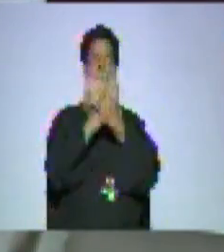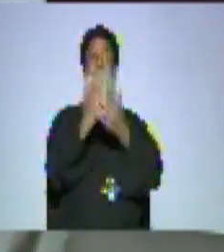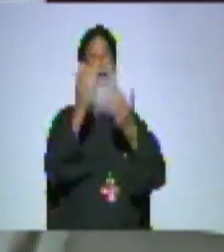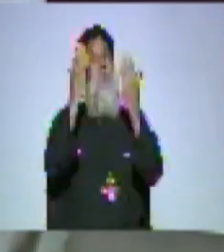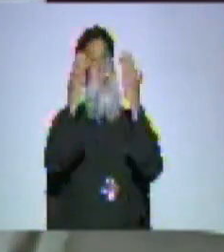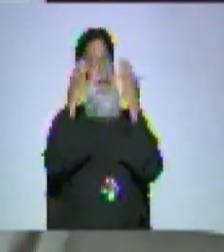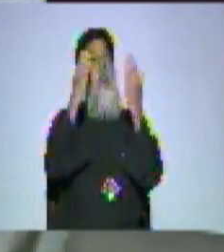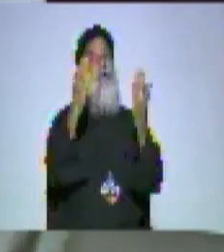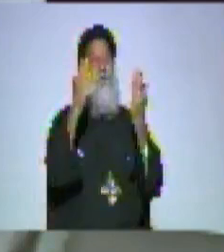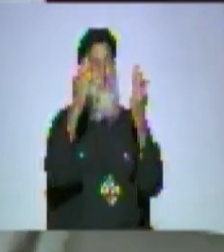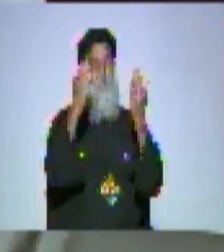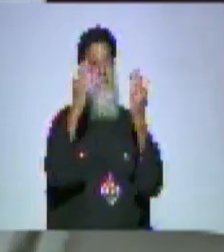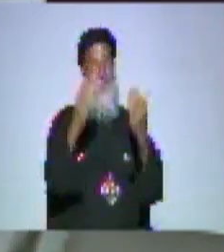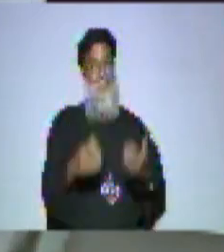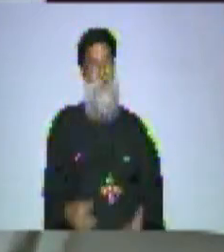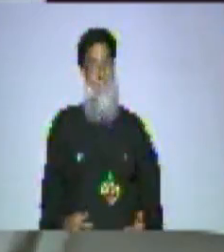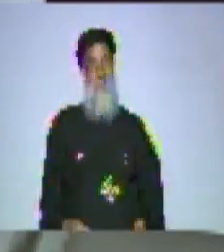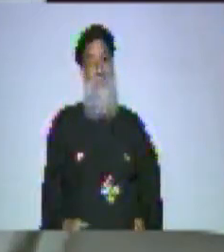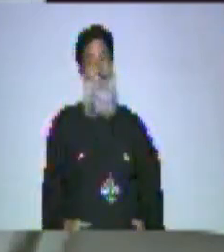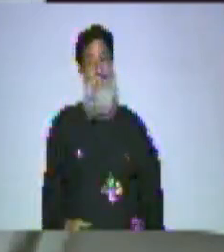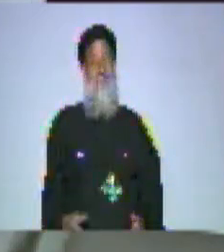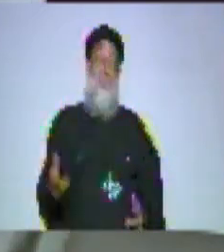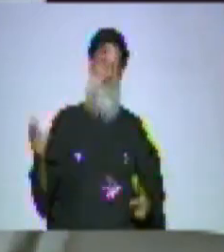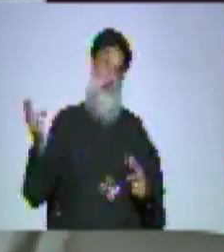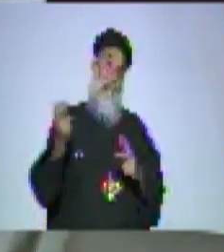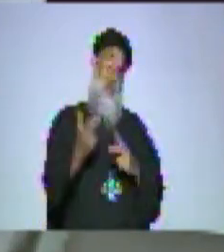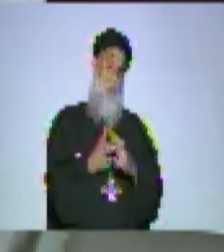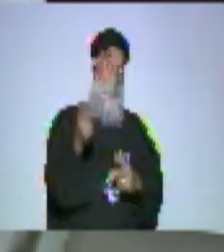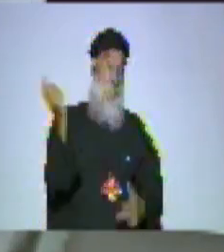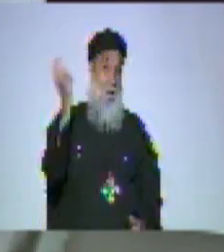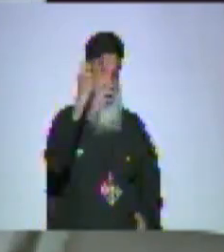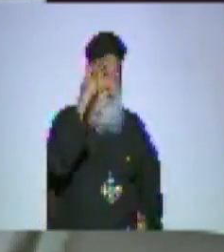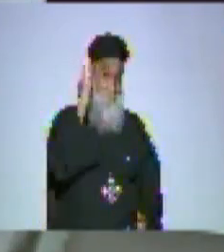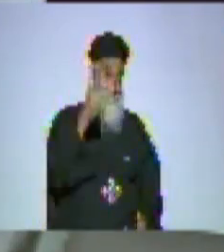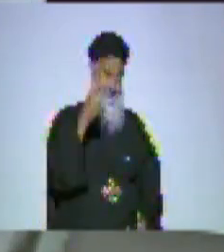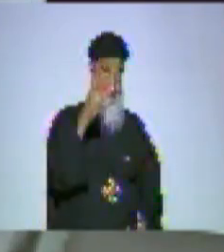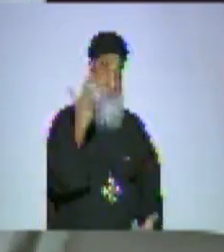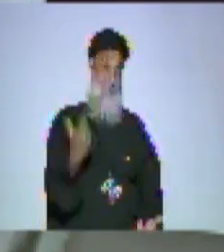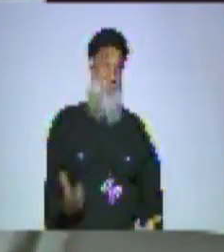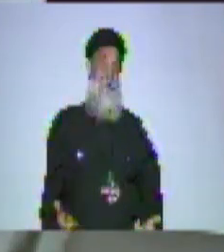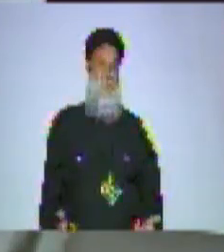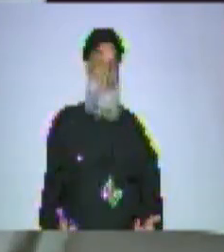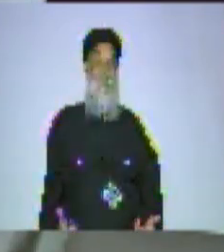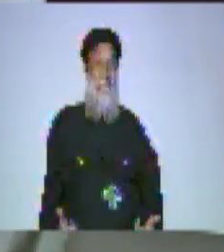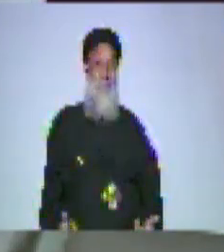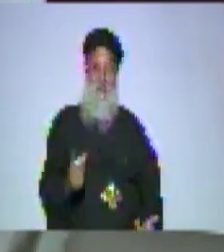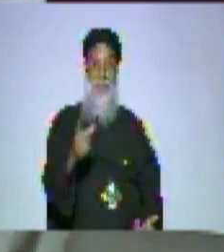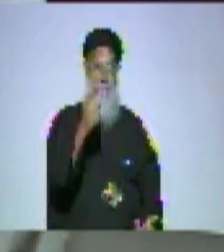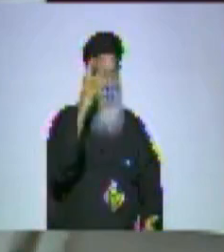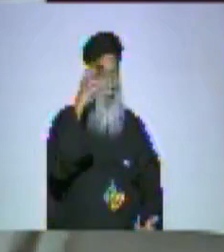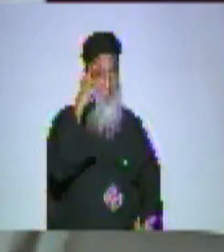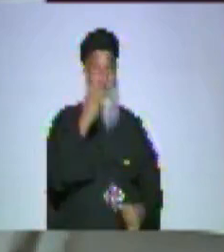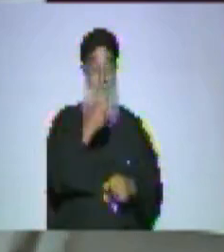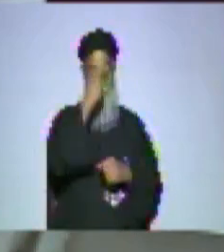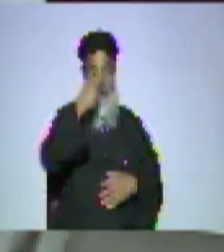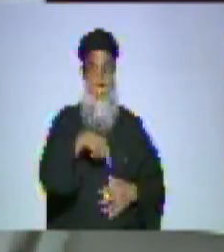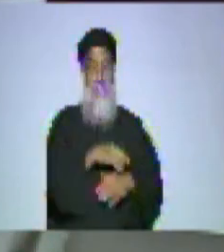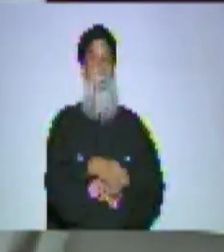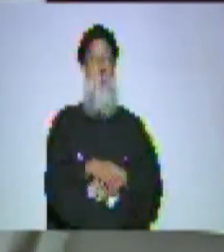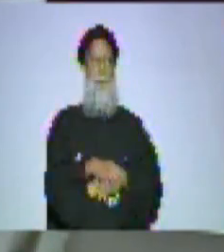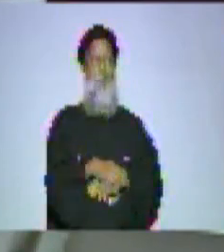يعني لازم يبقى الشعب اوير بالطلبه دريان بيقول ايه يعني فعشان كده